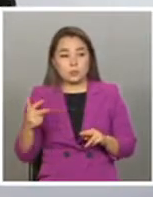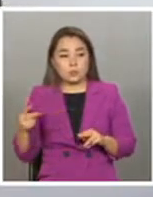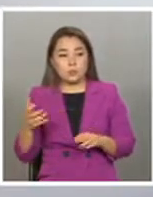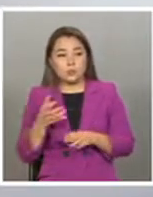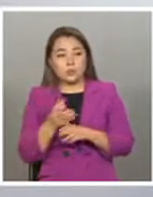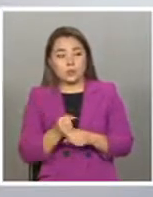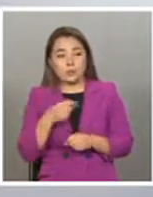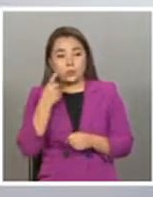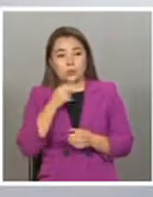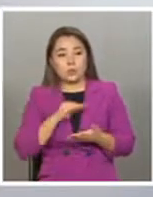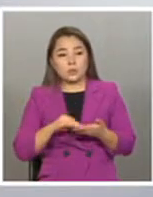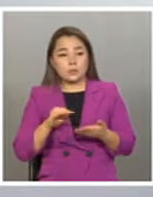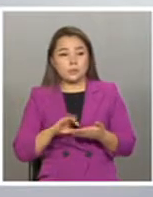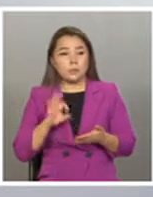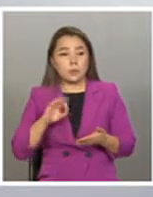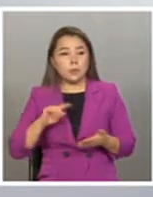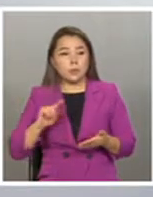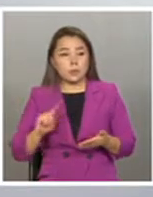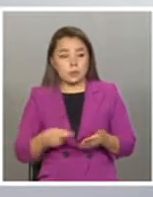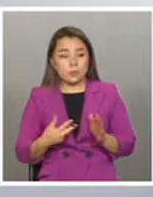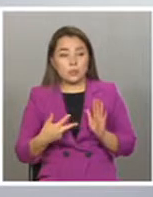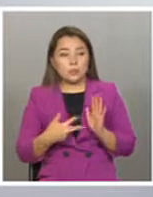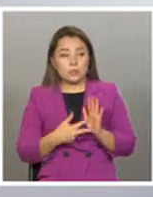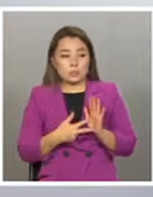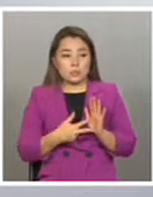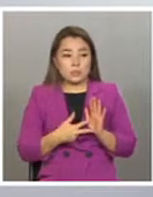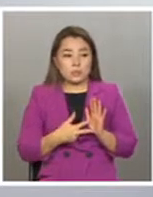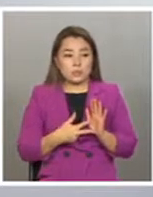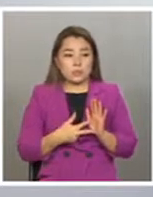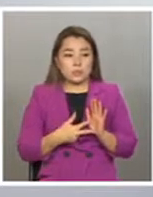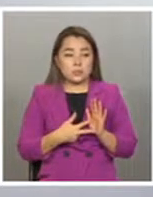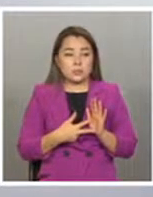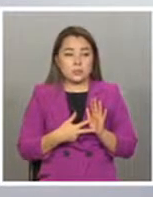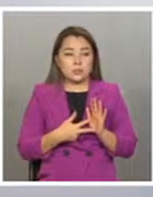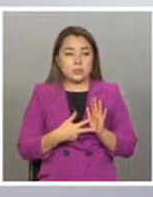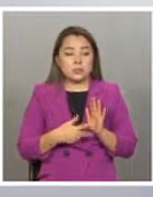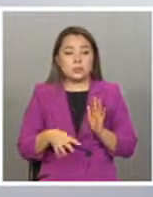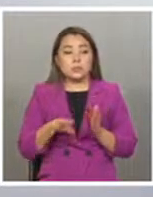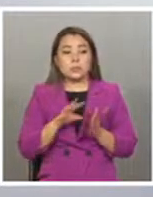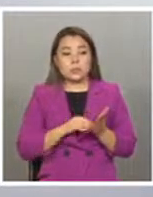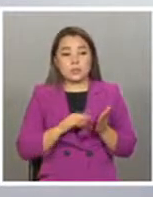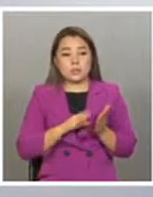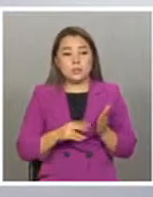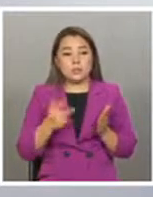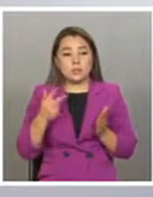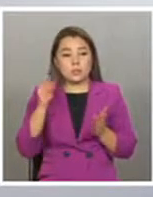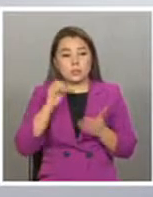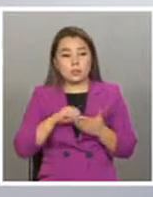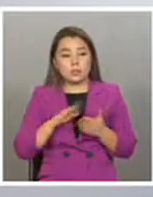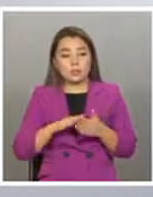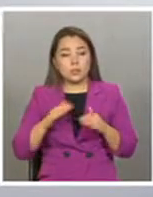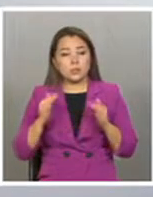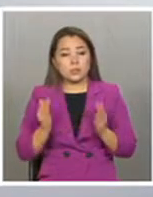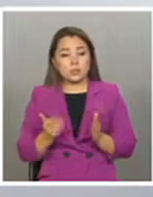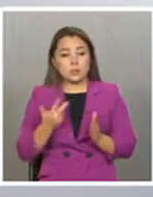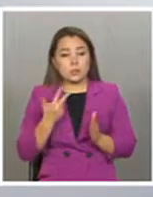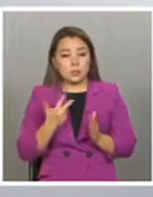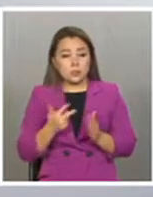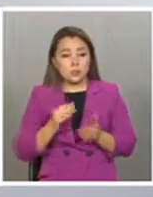түрде 0 бүтін 10-8 және қайталанатын 3 цифрын жақшаға аламыз. Бұндай